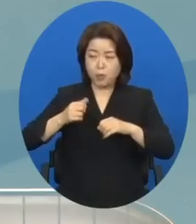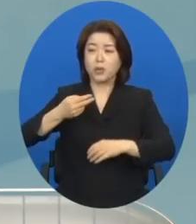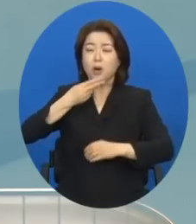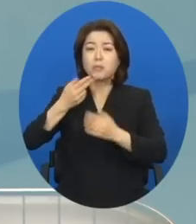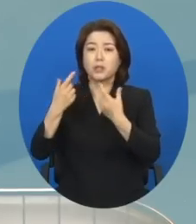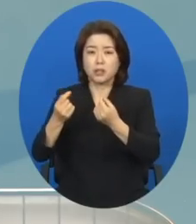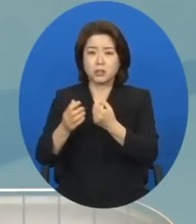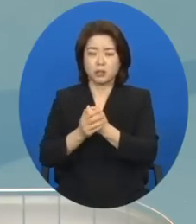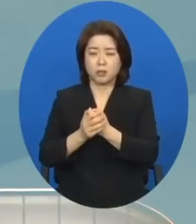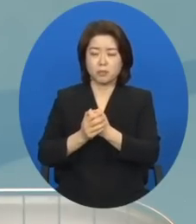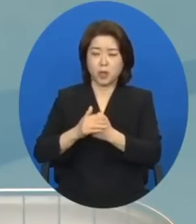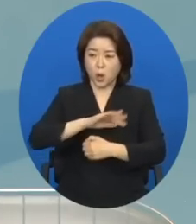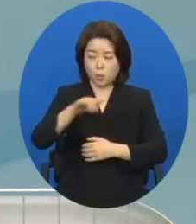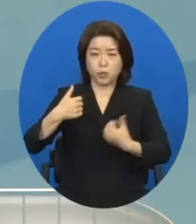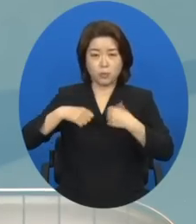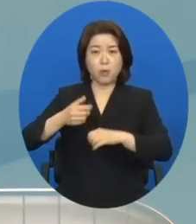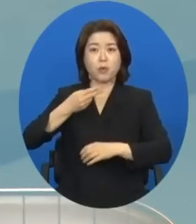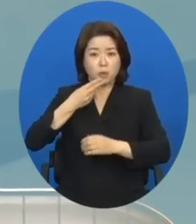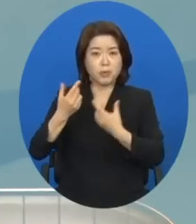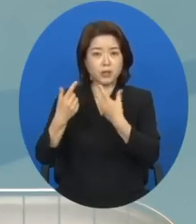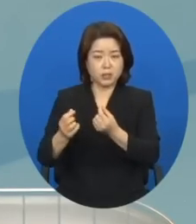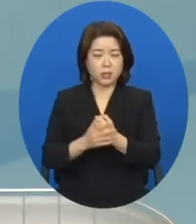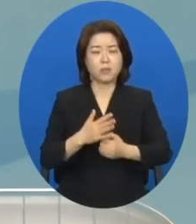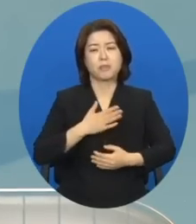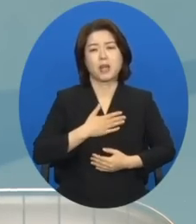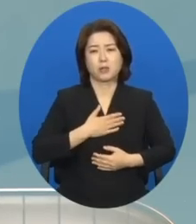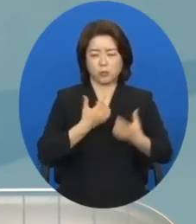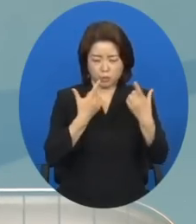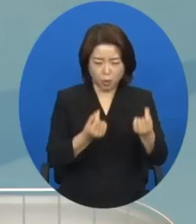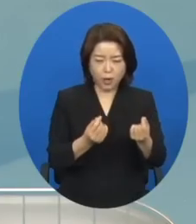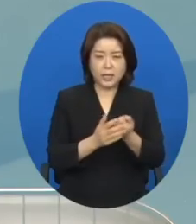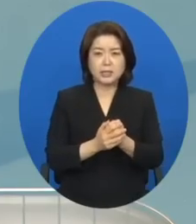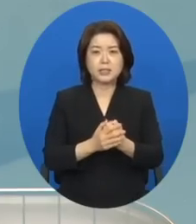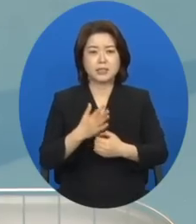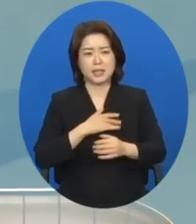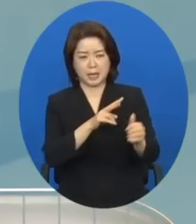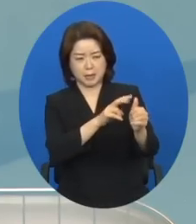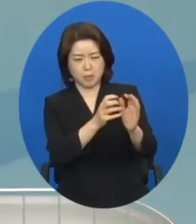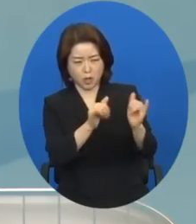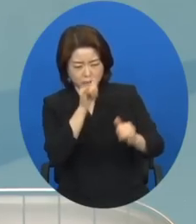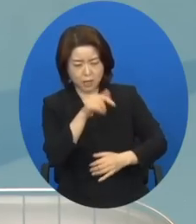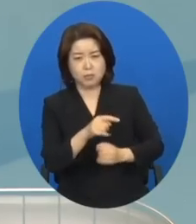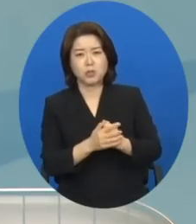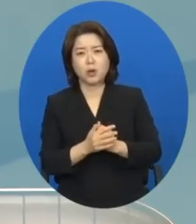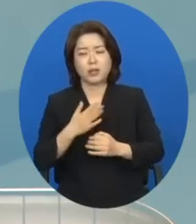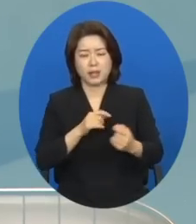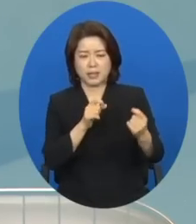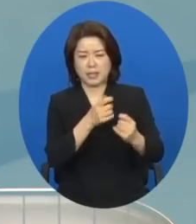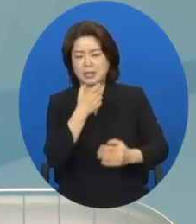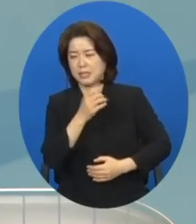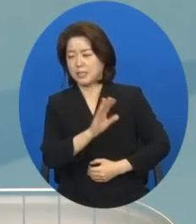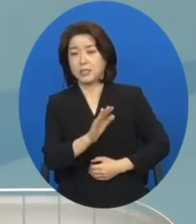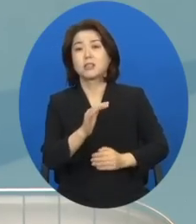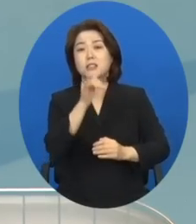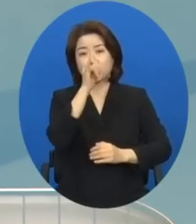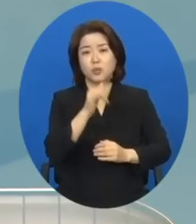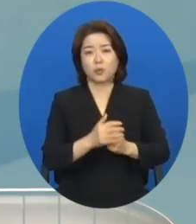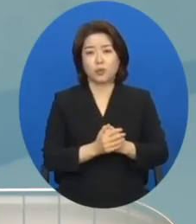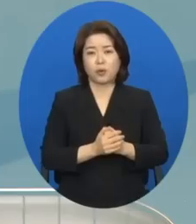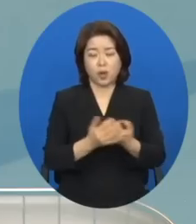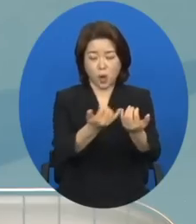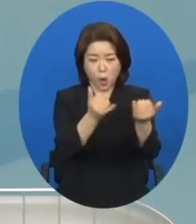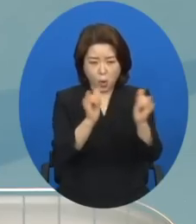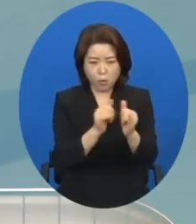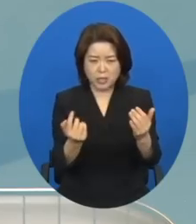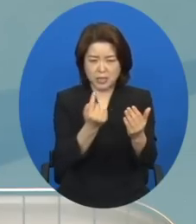우리를 포기하지 않은 것처럼 나도 하나님 정말 내가 미워하는 사람이 있습니다. 정말 가까이 하기 싫어하는 사람이 있습니다.